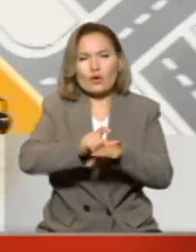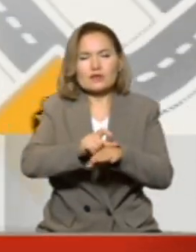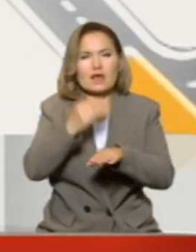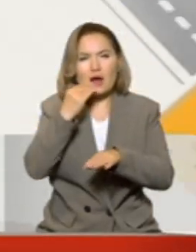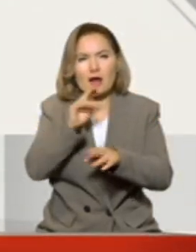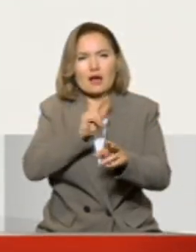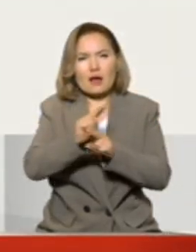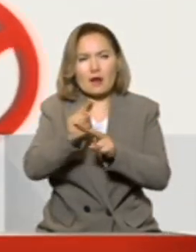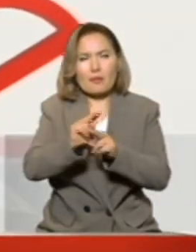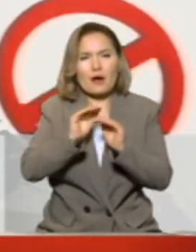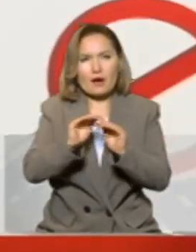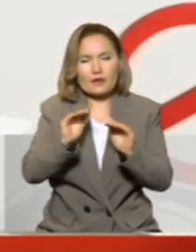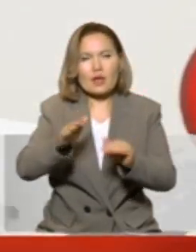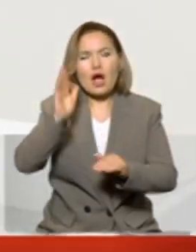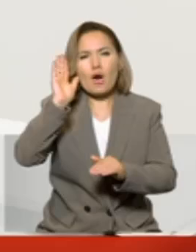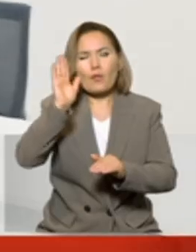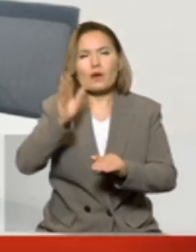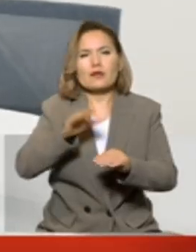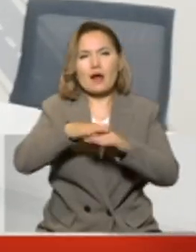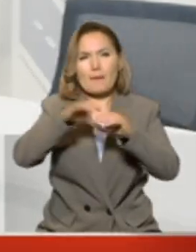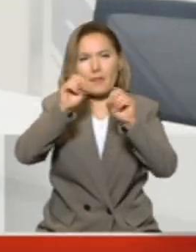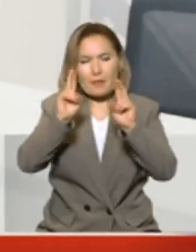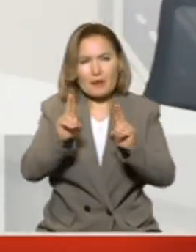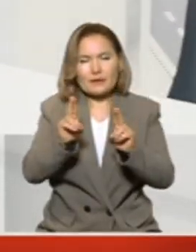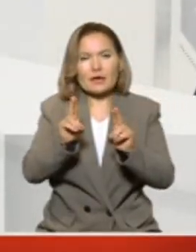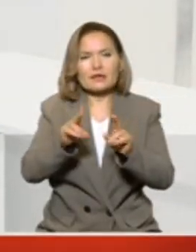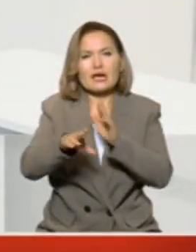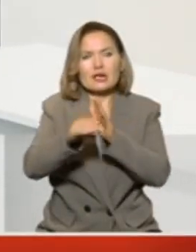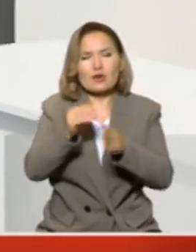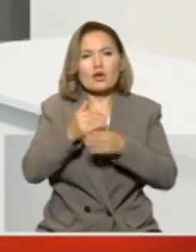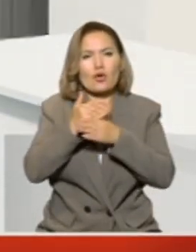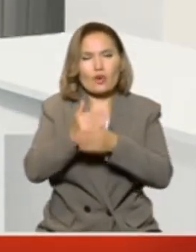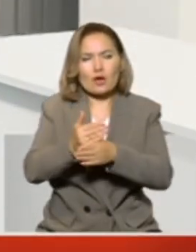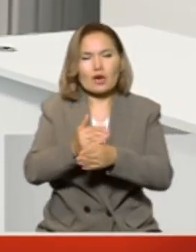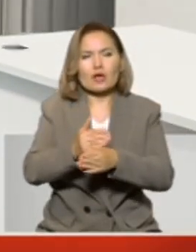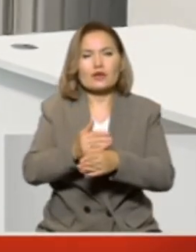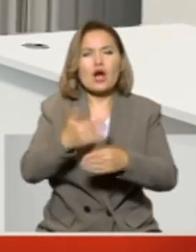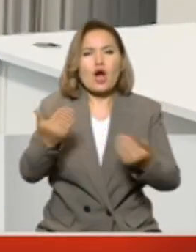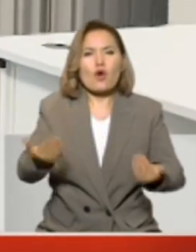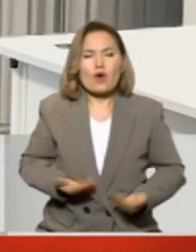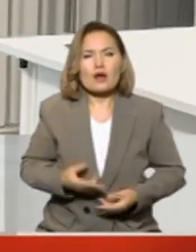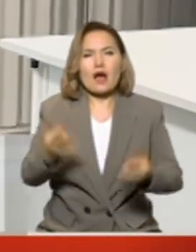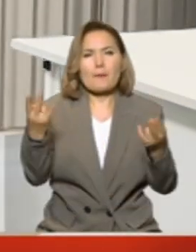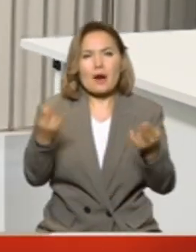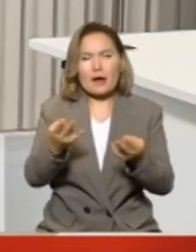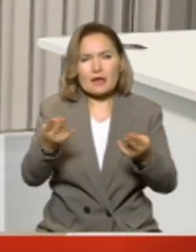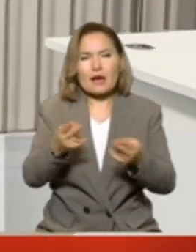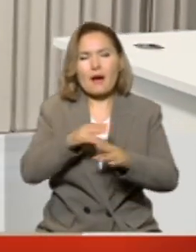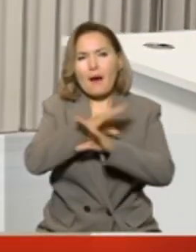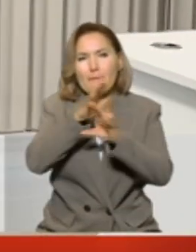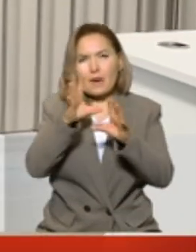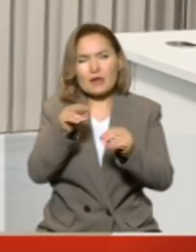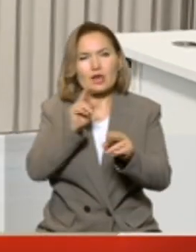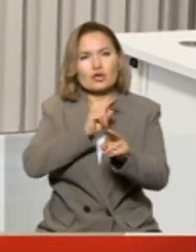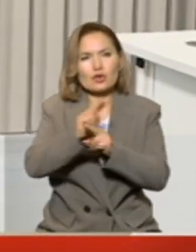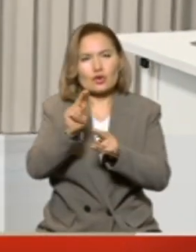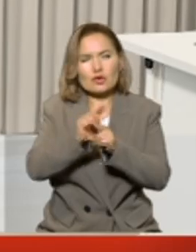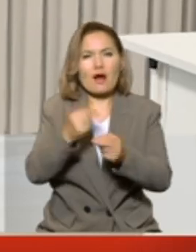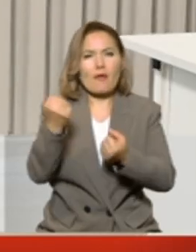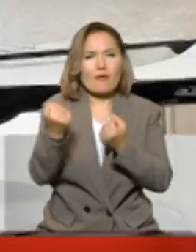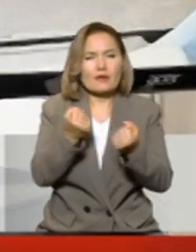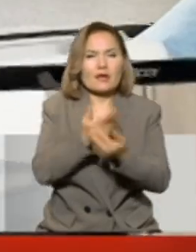емес, балаларға болашақ мамандықты таңдауға көмектесумен және өмірлік қажетті дағдыларды